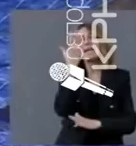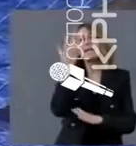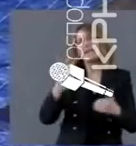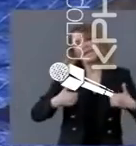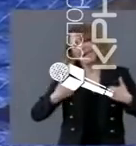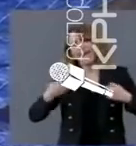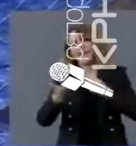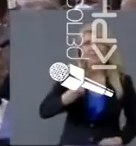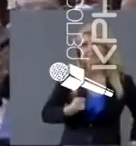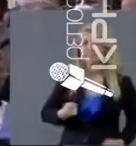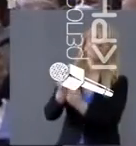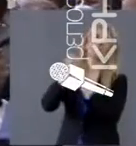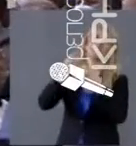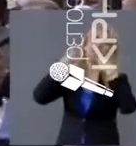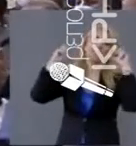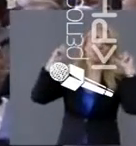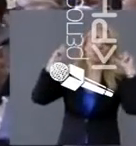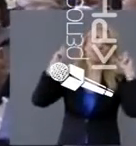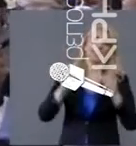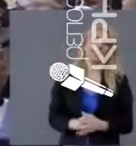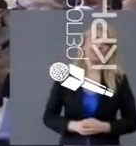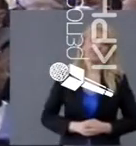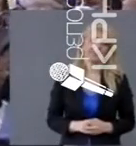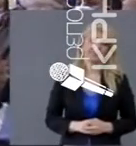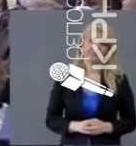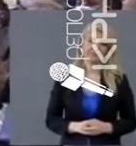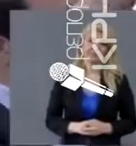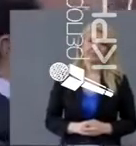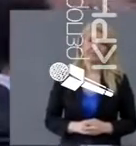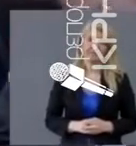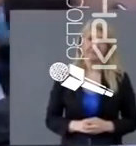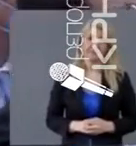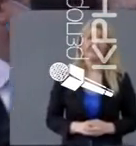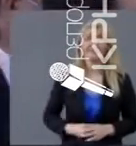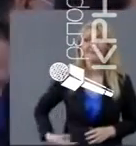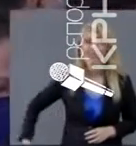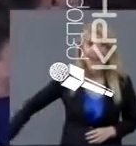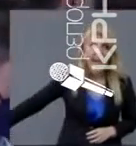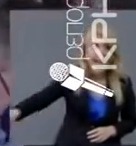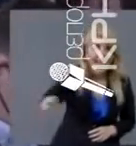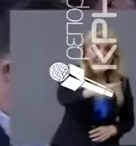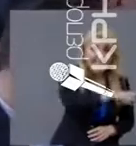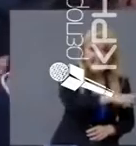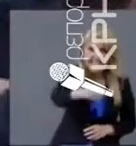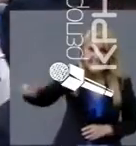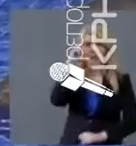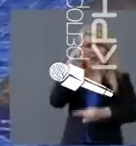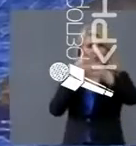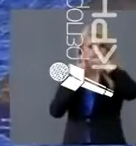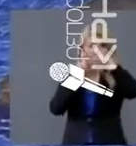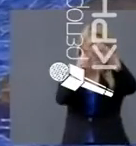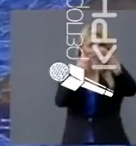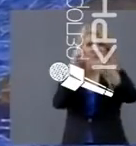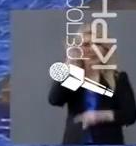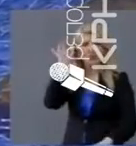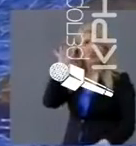εκατομμυρίων ευρώ. Ο Κυριάκος Μητσοτάκης εξαπέλυσε επίθεση προς το ΣΥΡΙΖΑ, λέγοντας ότι μοιράζει ακάλυπτες